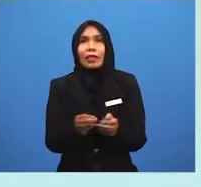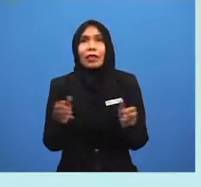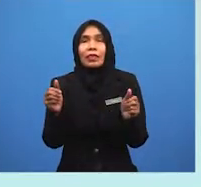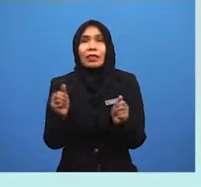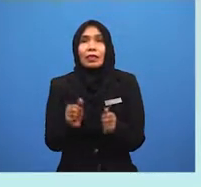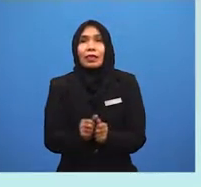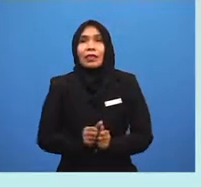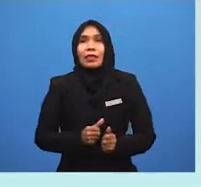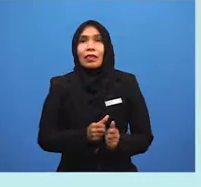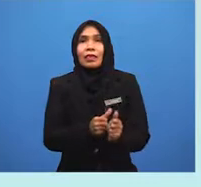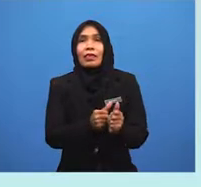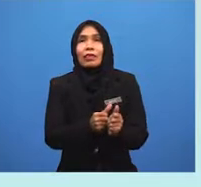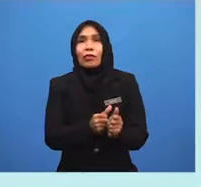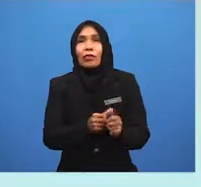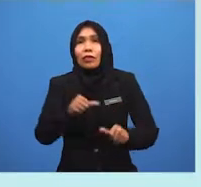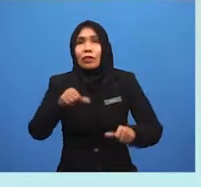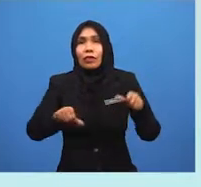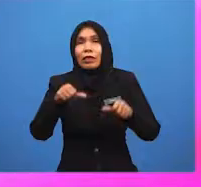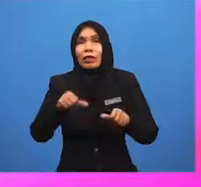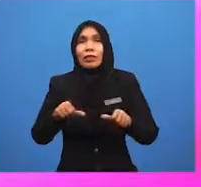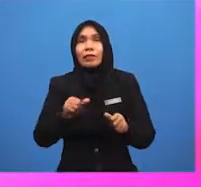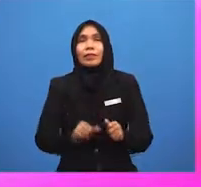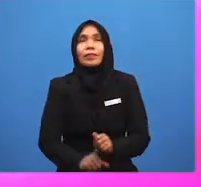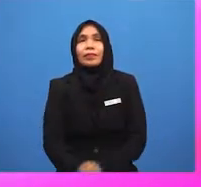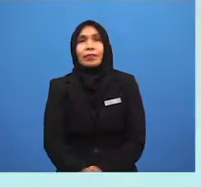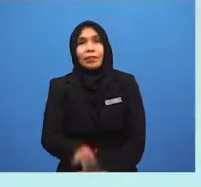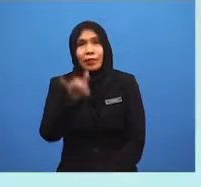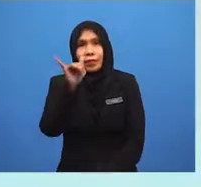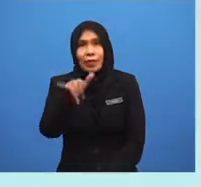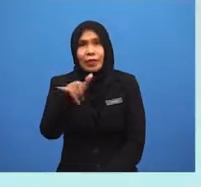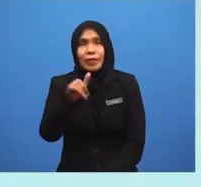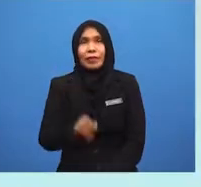menyertai aktiviti gotong royong? Ya,